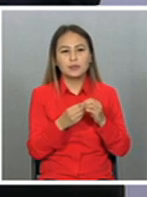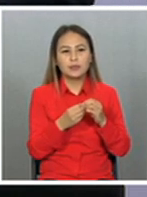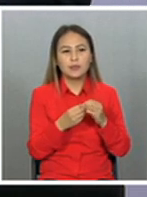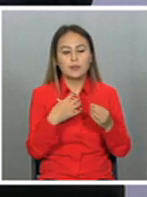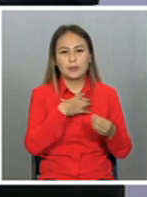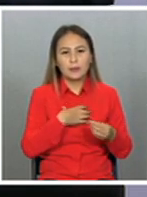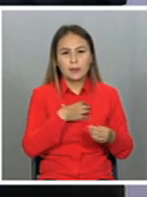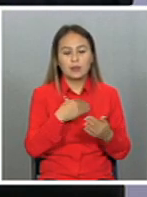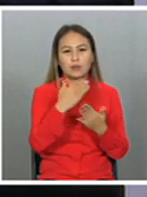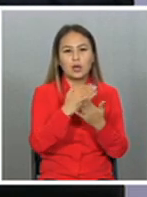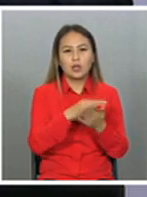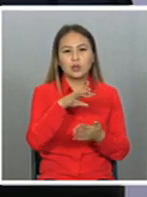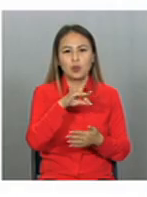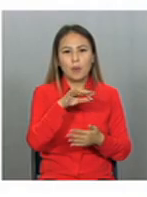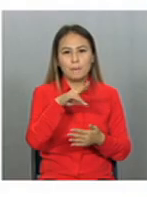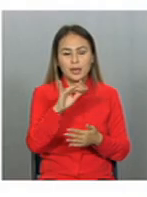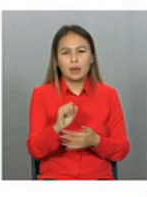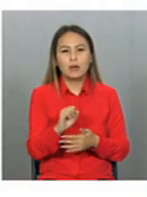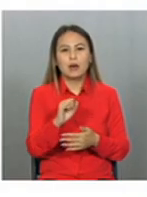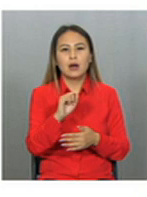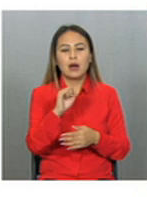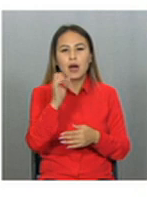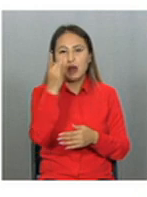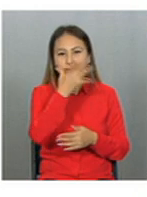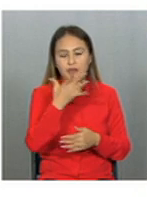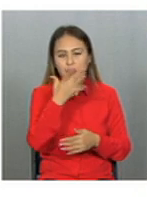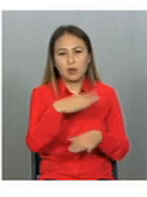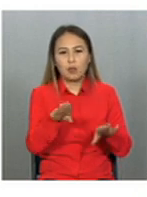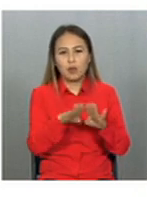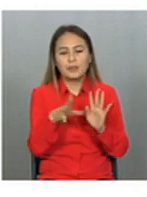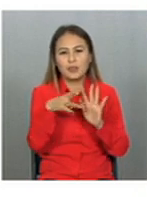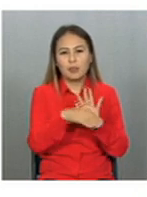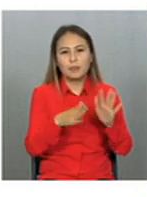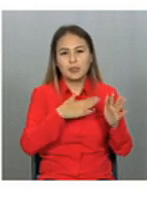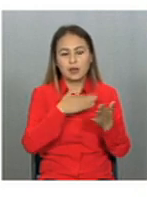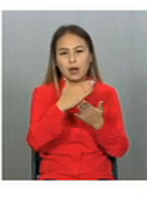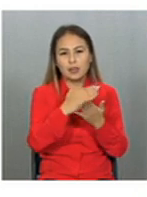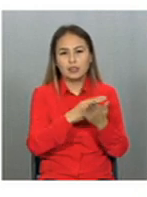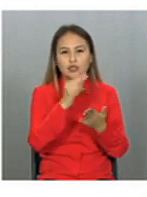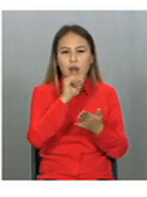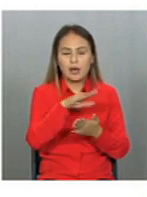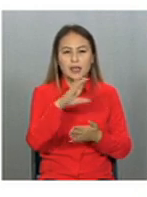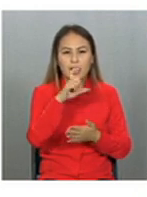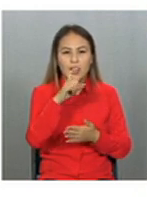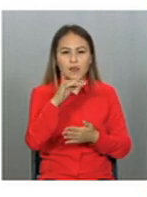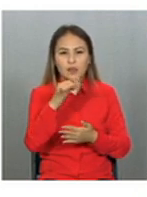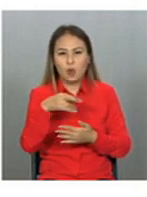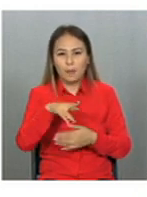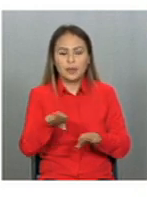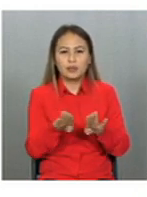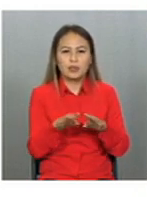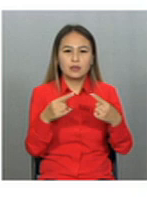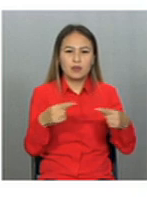негізгі бөлігі тропикалық Африка мемлекеттері болып табылады. Олардың қатарында біз Чад, Эфиопия сияқты мемлекеттерді